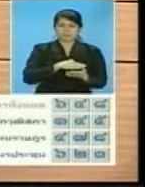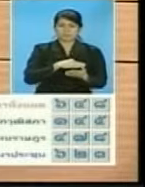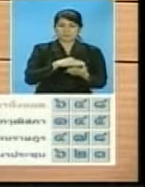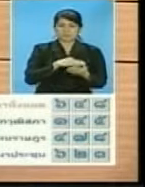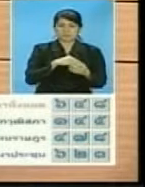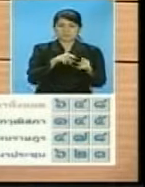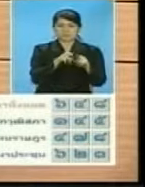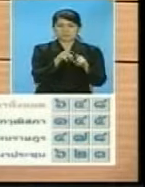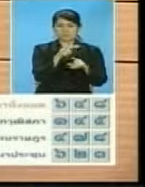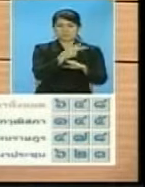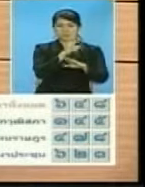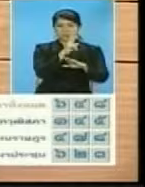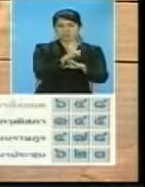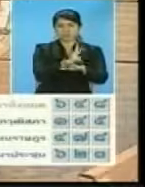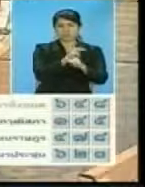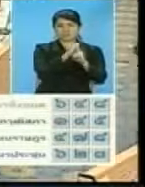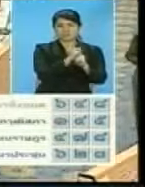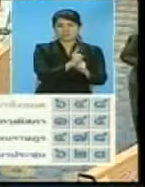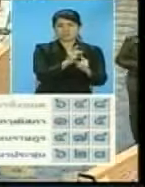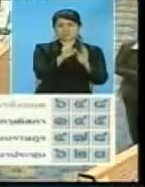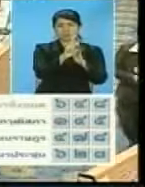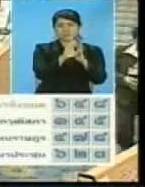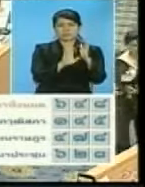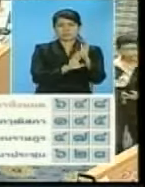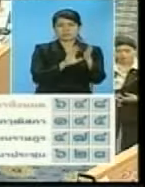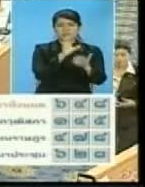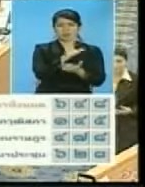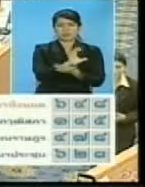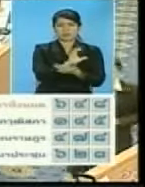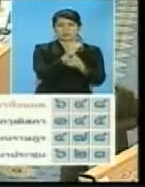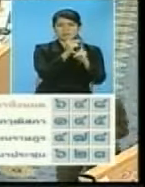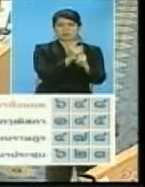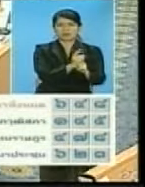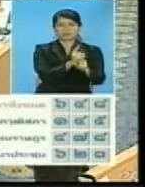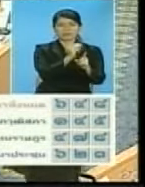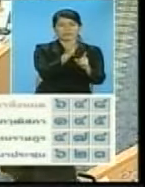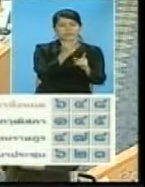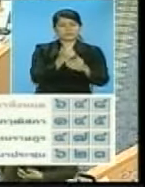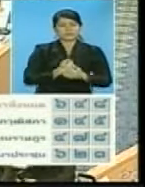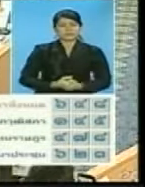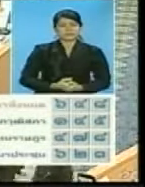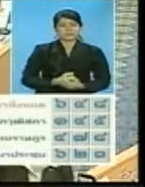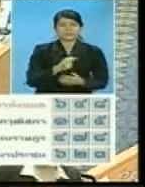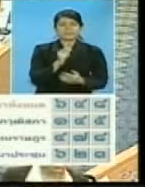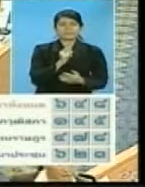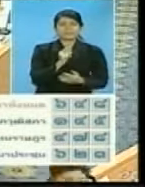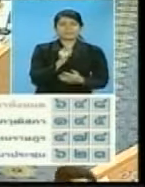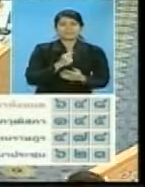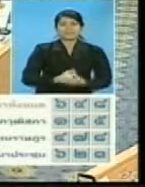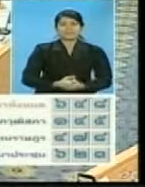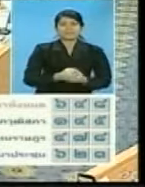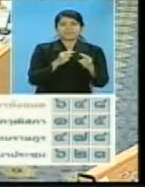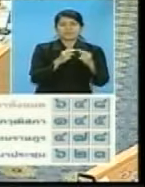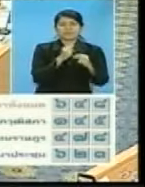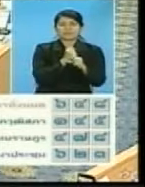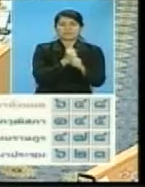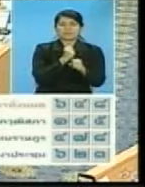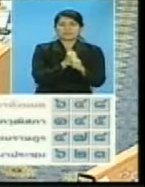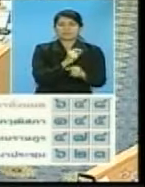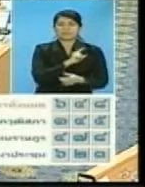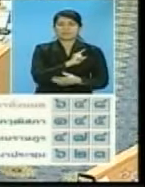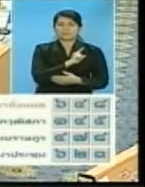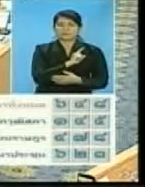ดไม่ปฏิบัติตามข้อบังคับอย่างเคร่งครัดจึงทำให้การปฏิบัติ